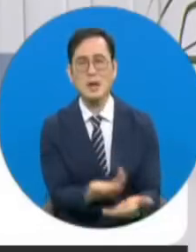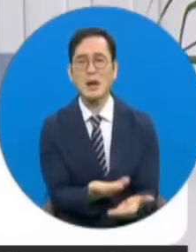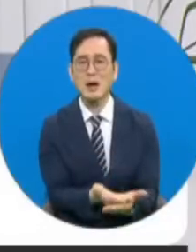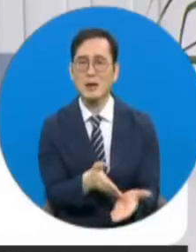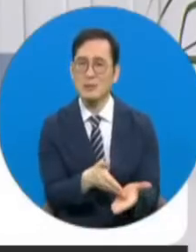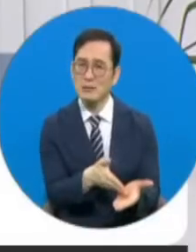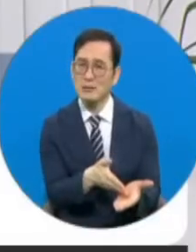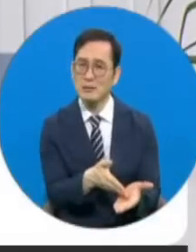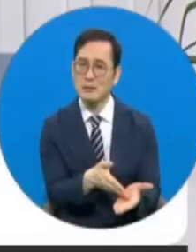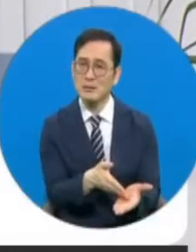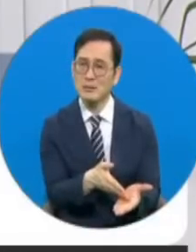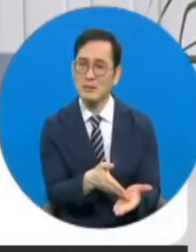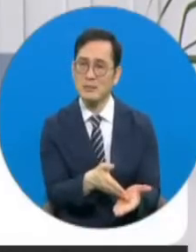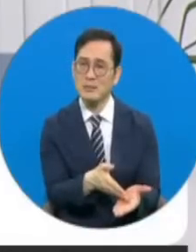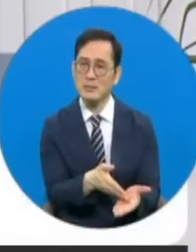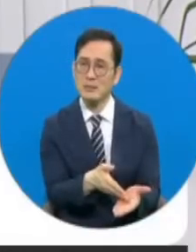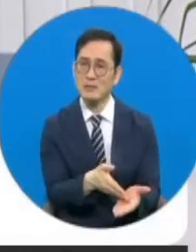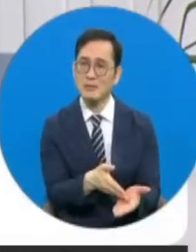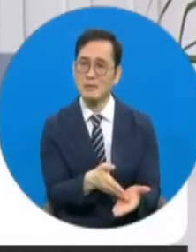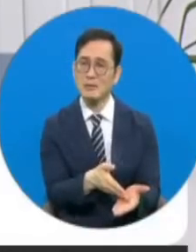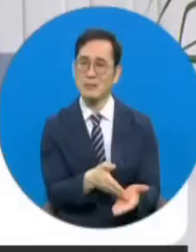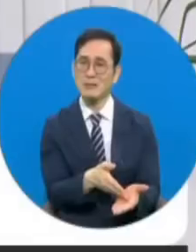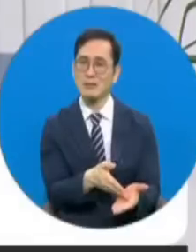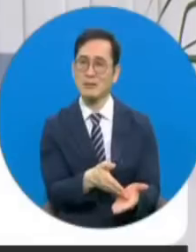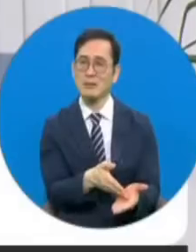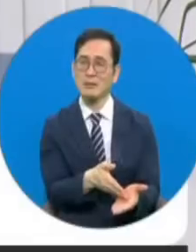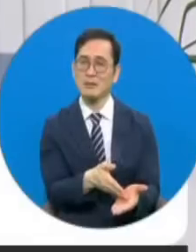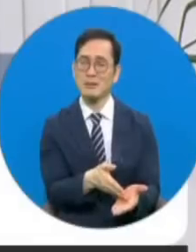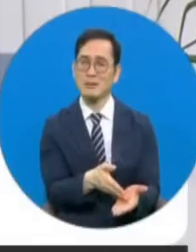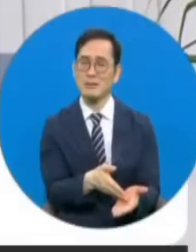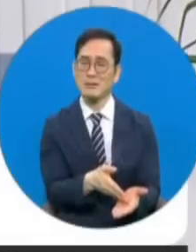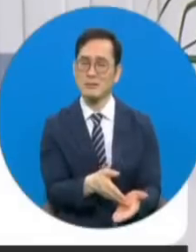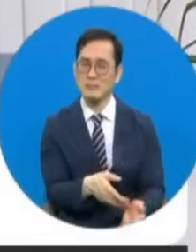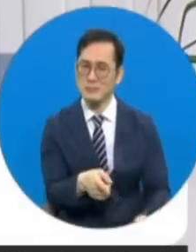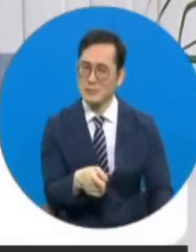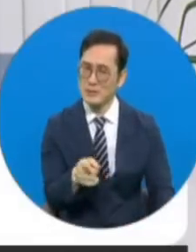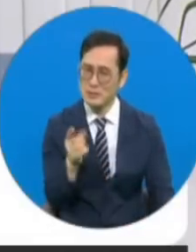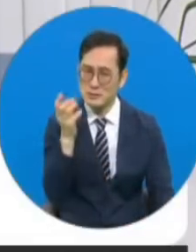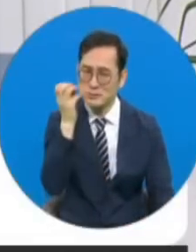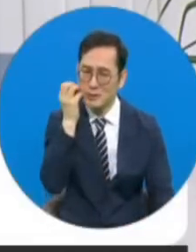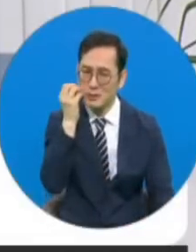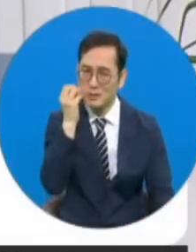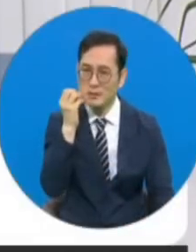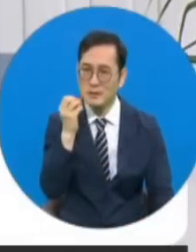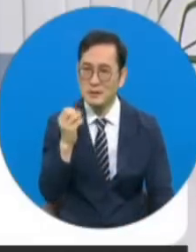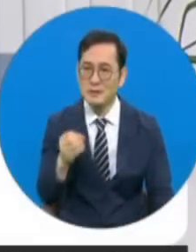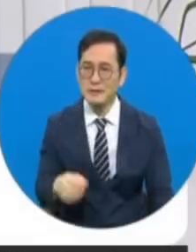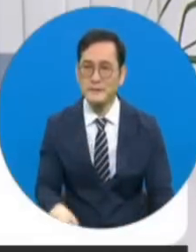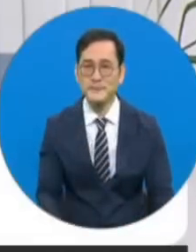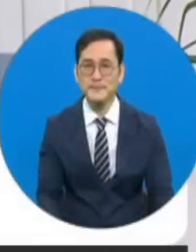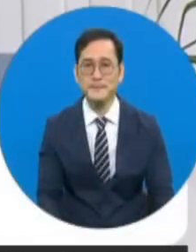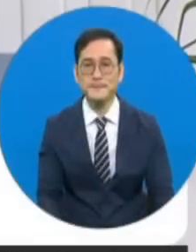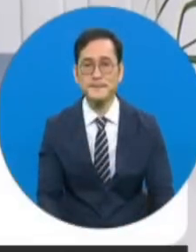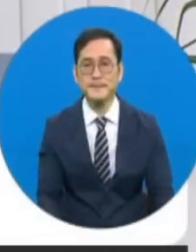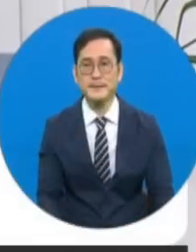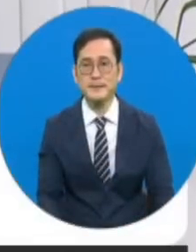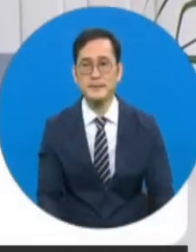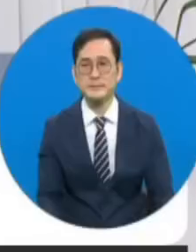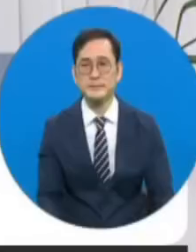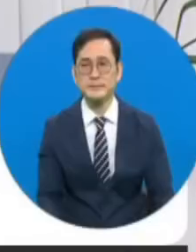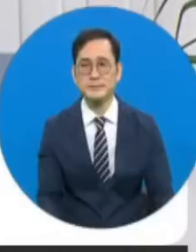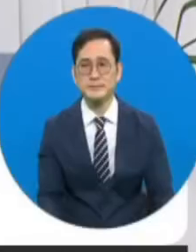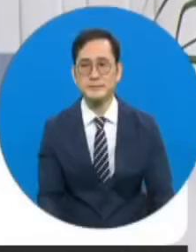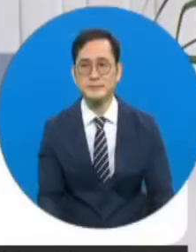영장 발부 받을 만한 증거 능력이 없어서 그런 건지 실제로 어 생각만 가지고 들어가면 잘 모르겠습니다만 지금